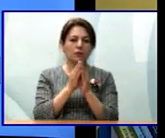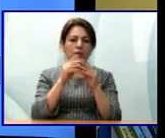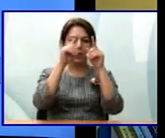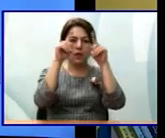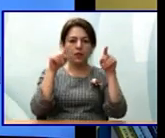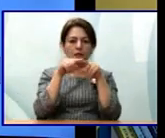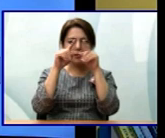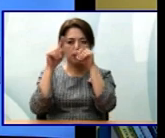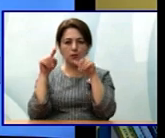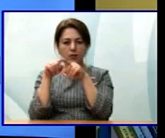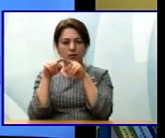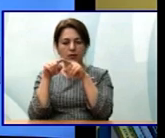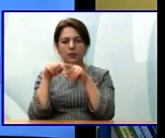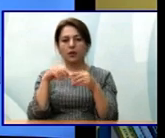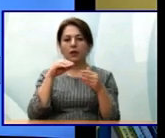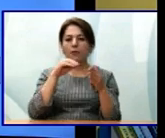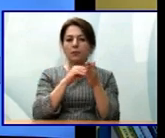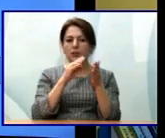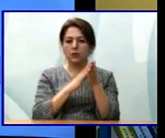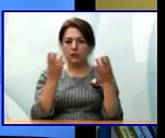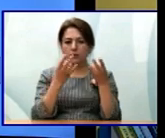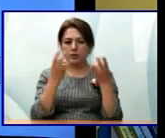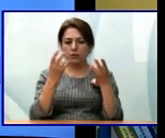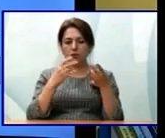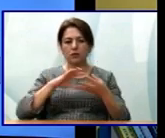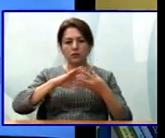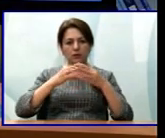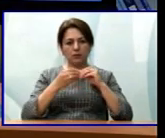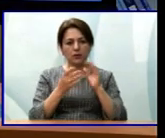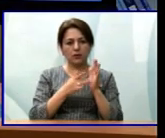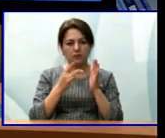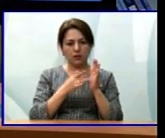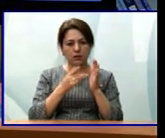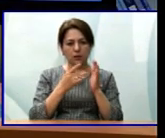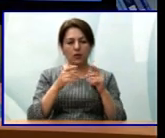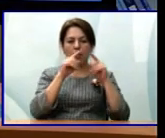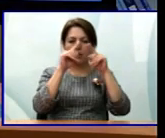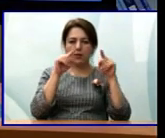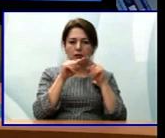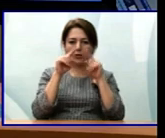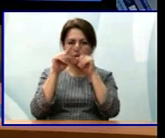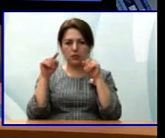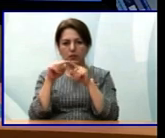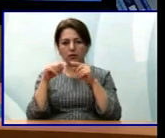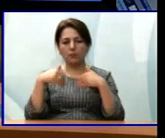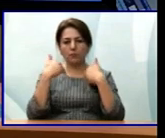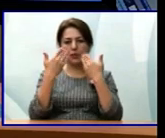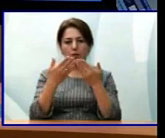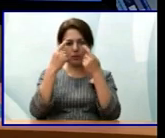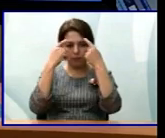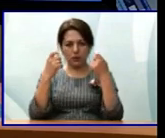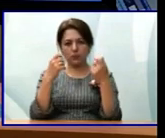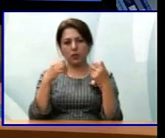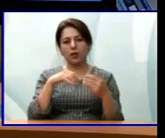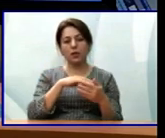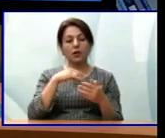katakchalarga belgilab olasiz. Demak, siz daftaringizga katakchalarga keltirilgan